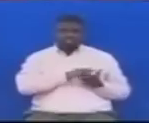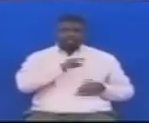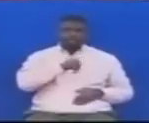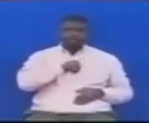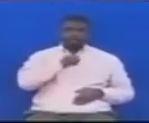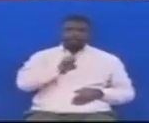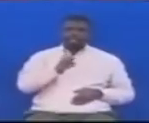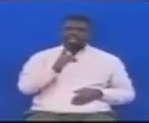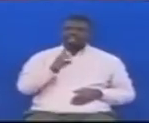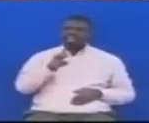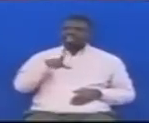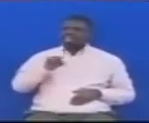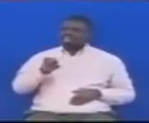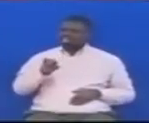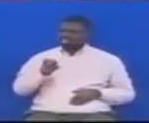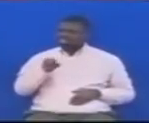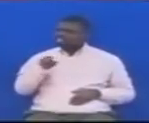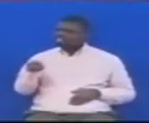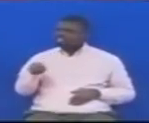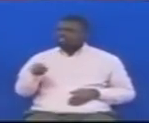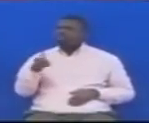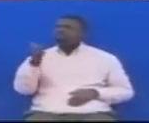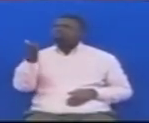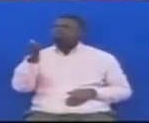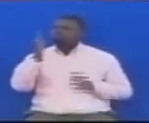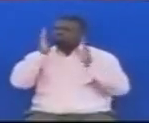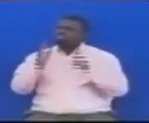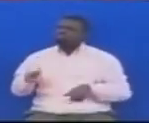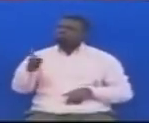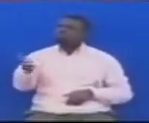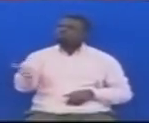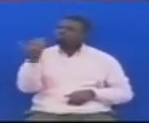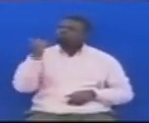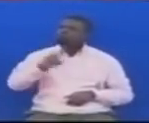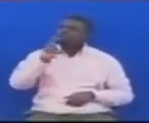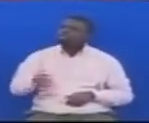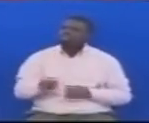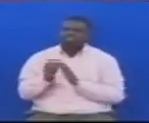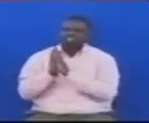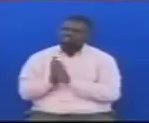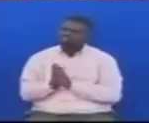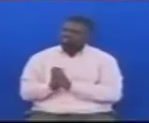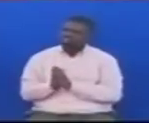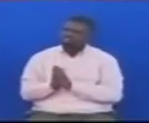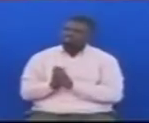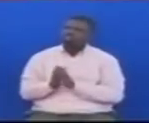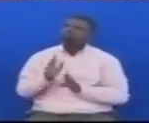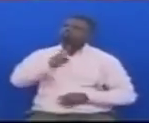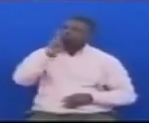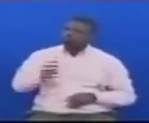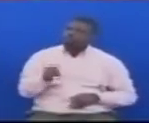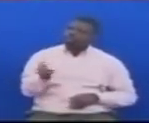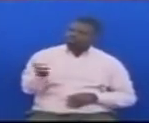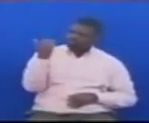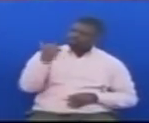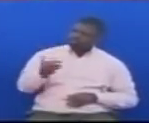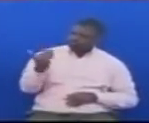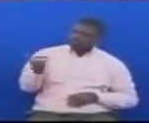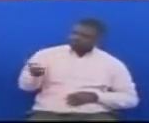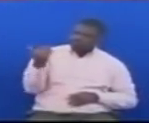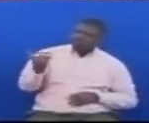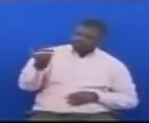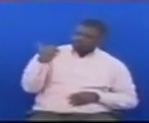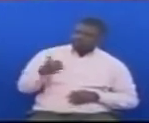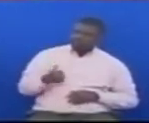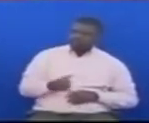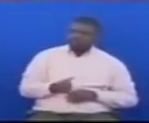shule haina Mheshimiwa Lucy, naomba ulize swali tafadhali. Naomba ulize maswali yako. Kaili swali ni sensitive